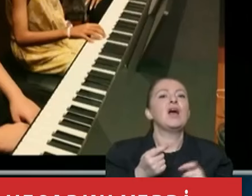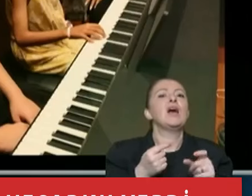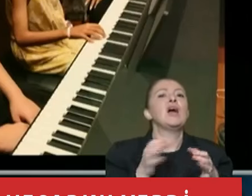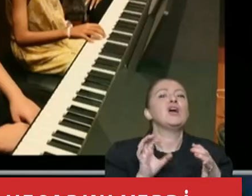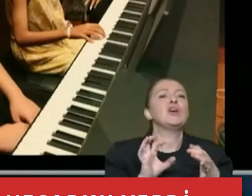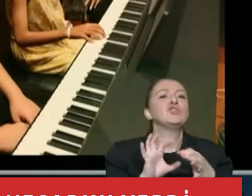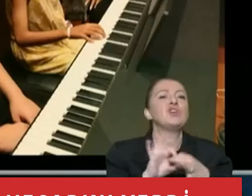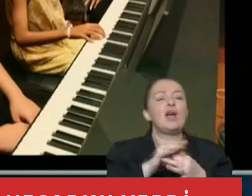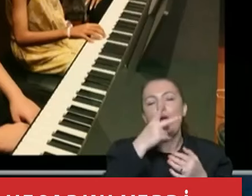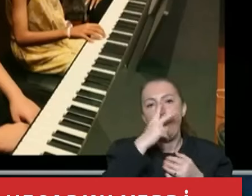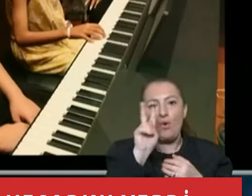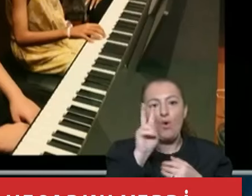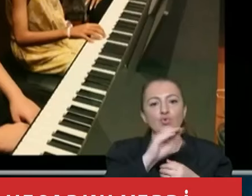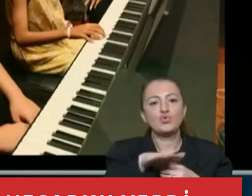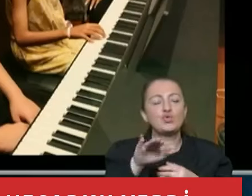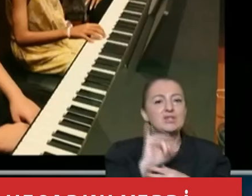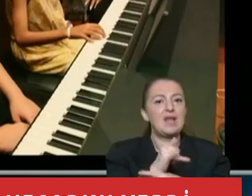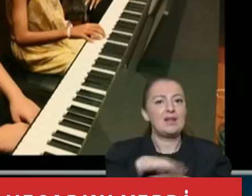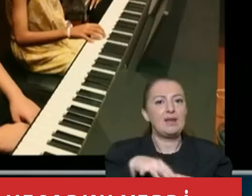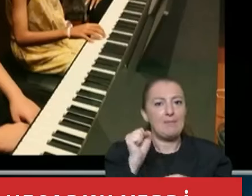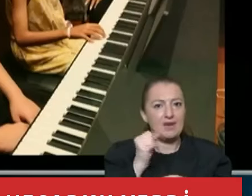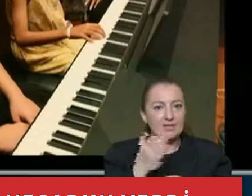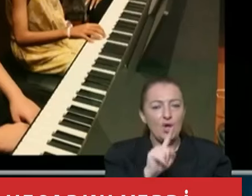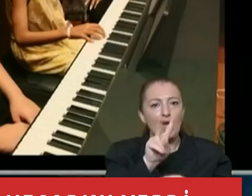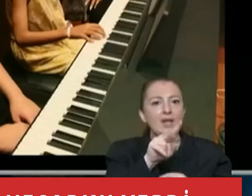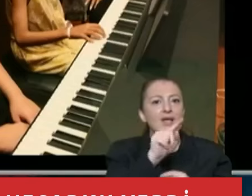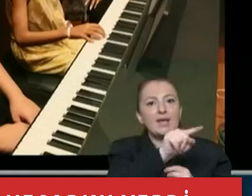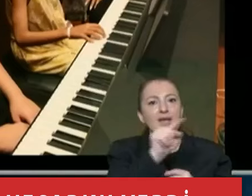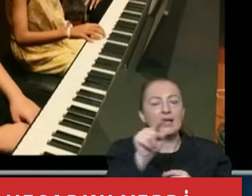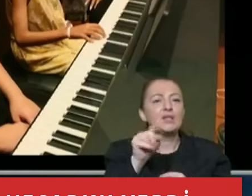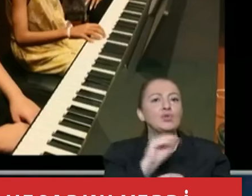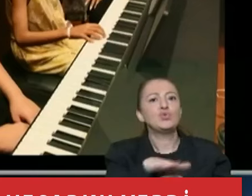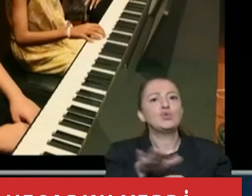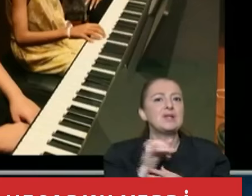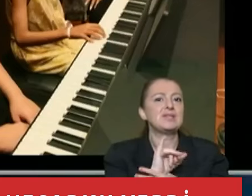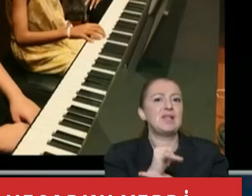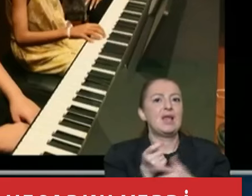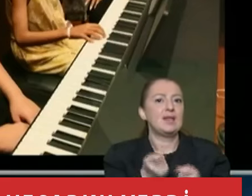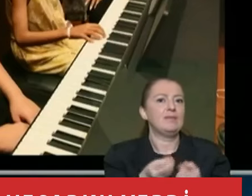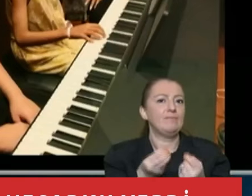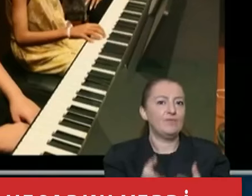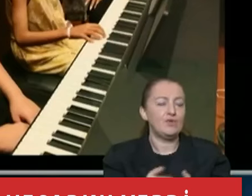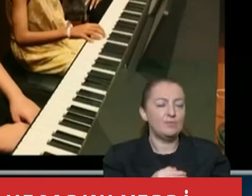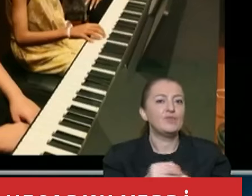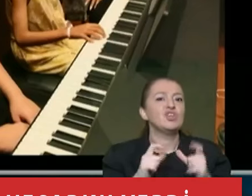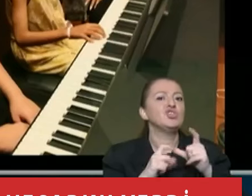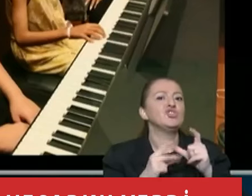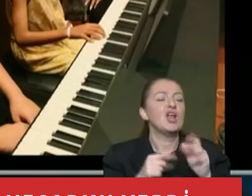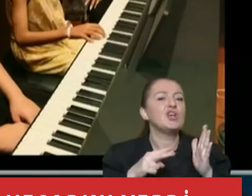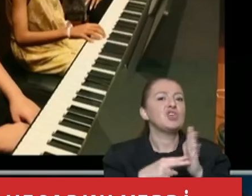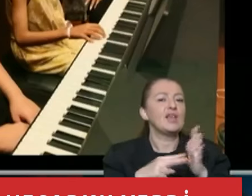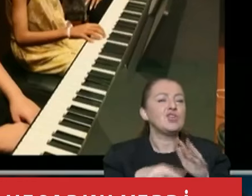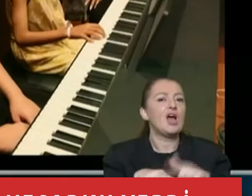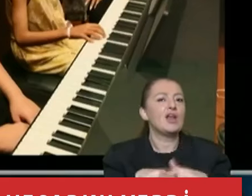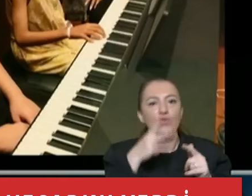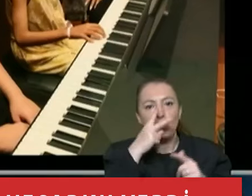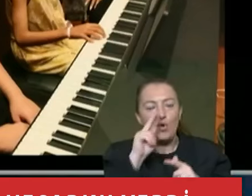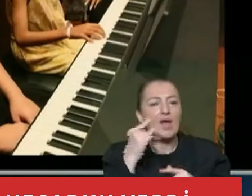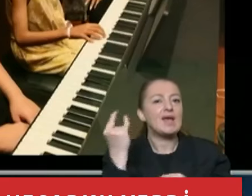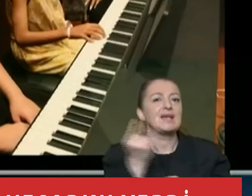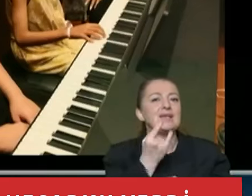Merkezi hayata geçirdik 12 mekanda çocuklarımıza sanat eğitimleri veriyoruz Şile Çatalca Arnavut köyü'de Gezici